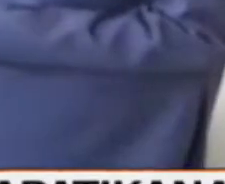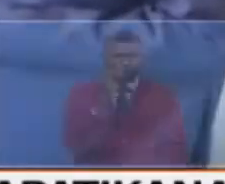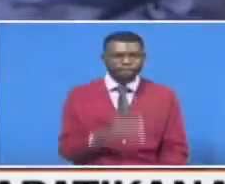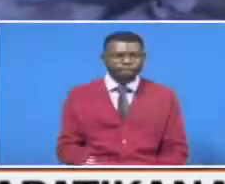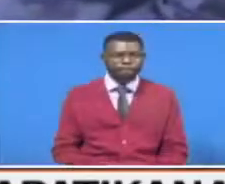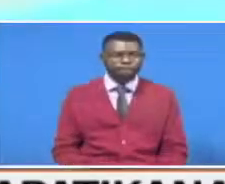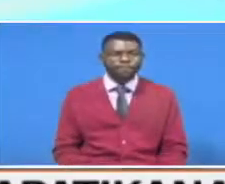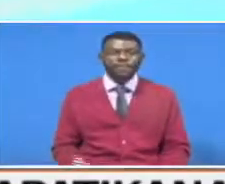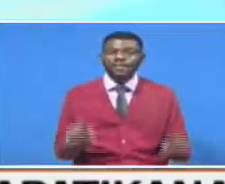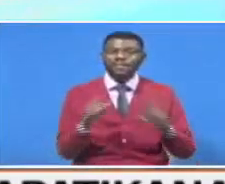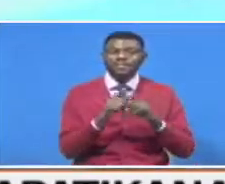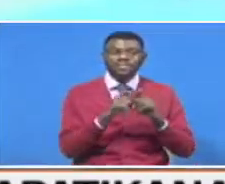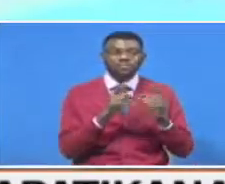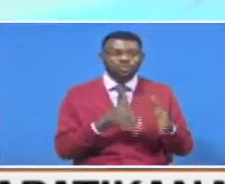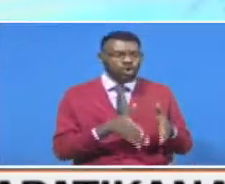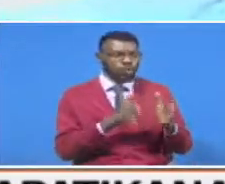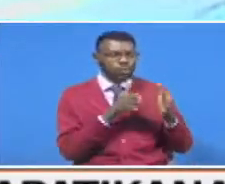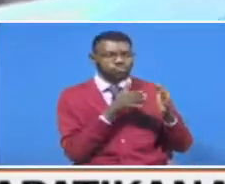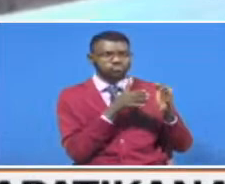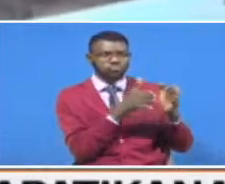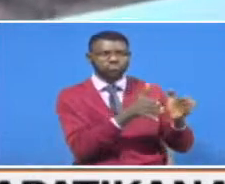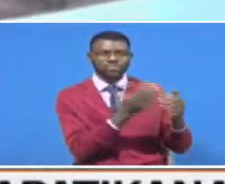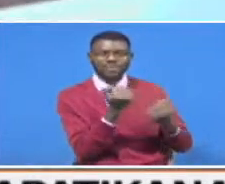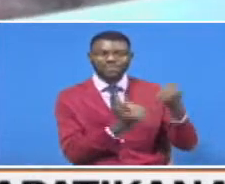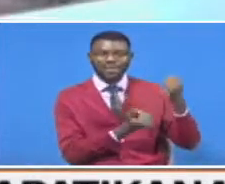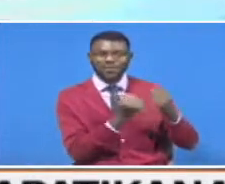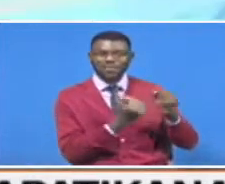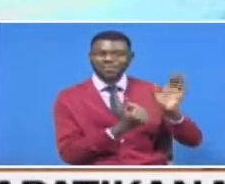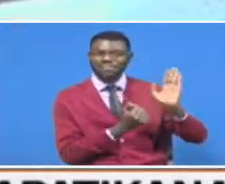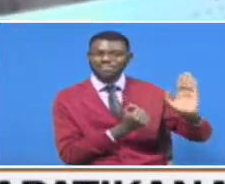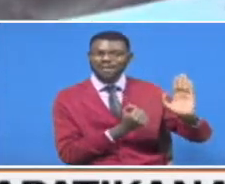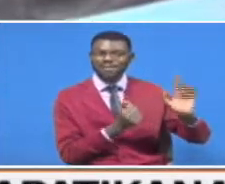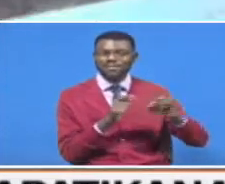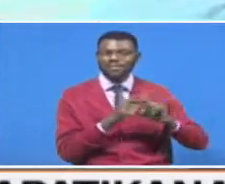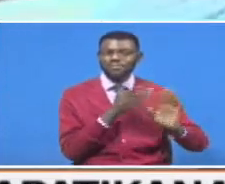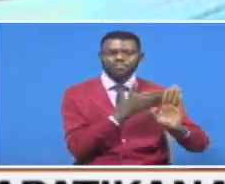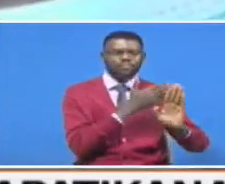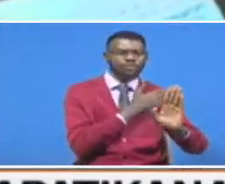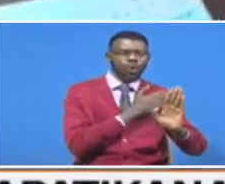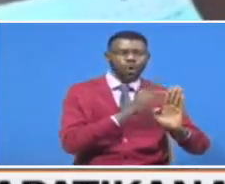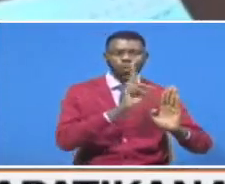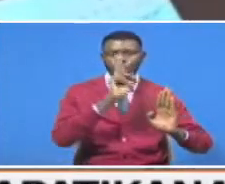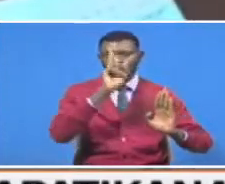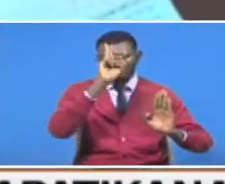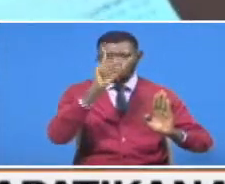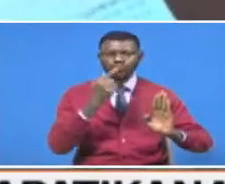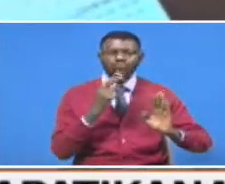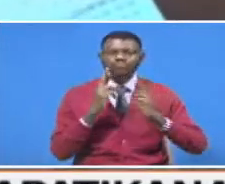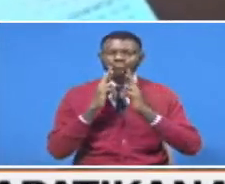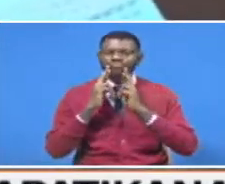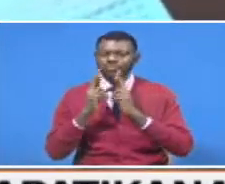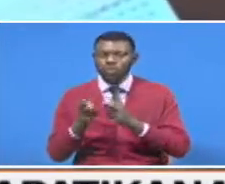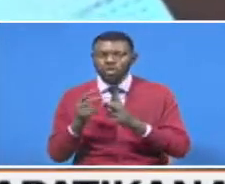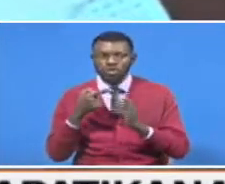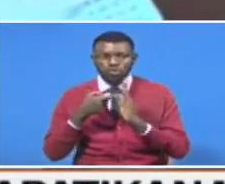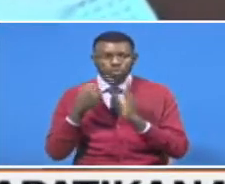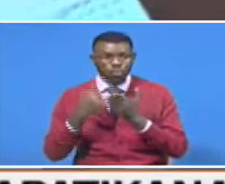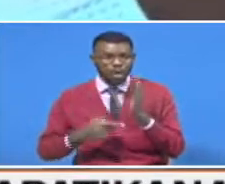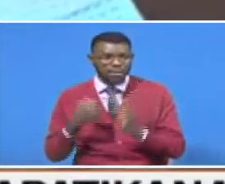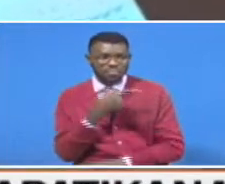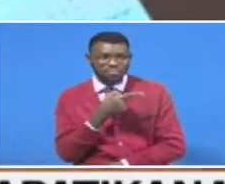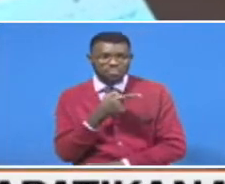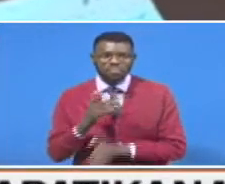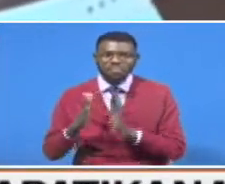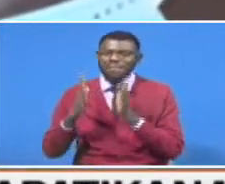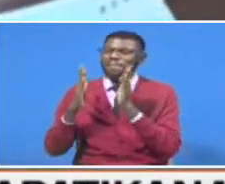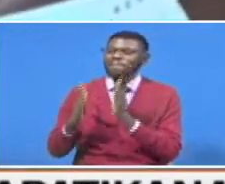kuachwa kando ya barabara sehemu za Kilgoris, kaunti ya Narok. Ripoti za awali za polisi zinaonyesha kuwa Mogoi ndiye aliyekuwa mtu wa mwisho